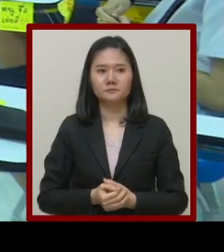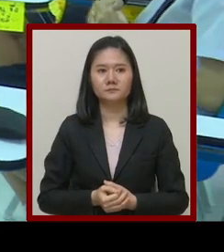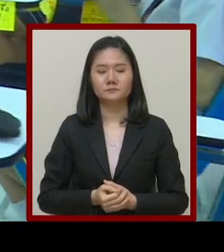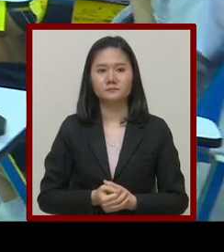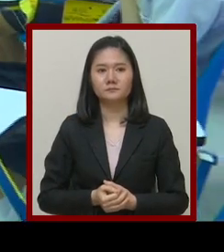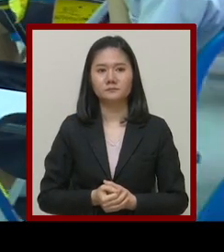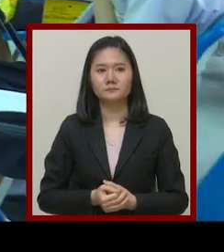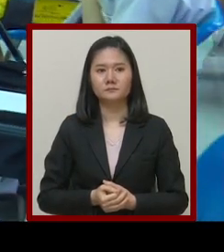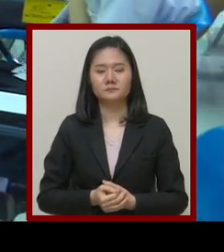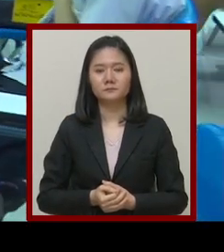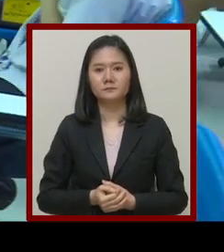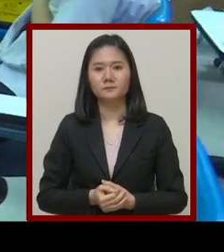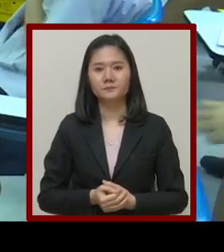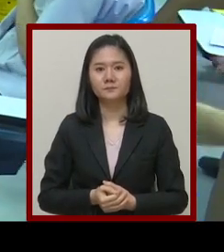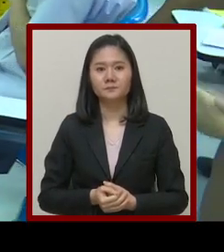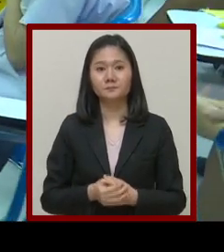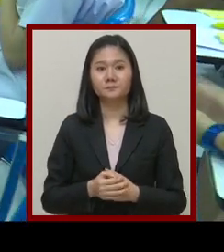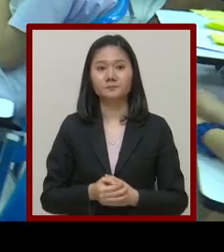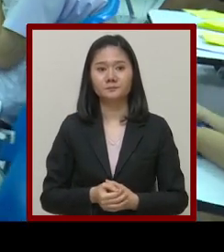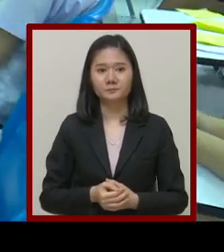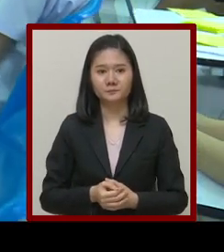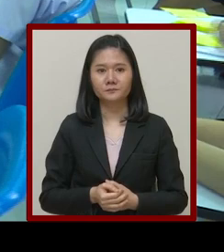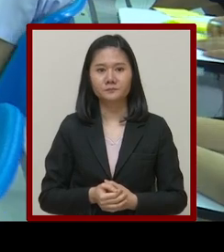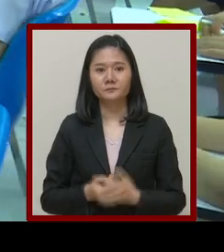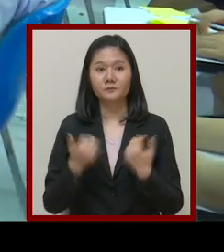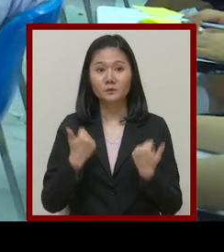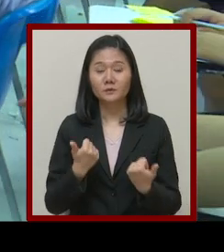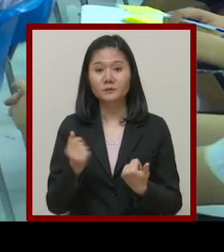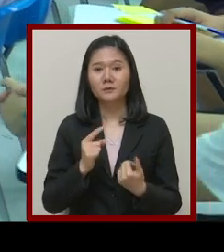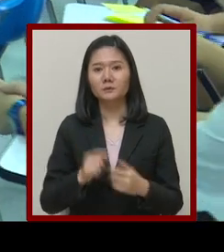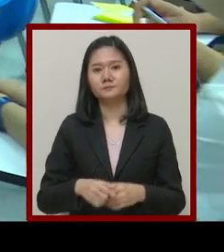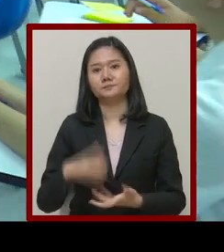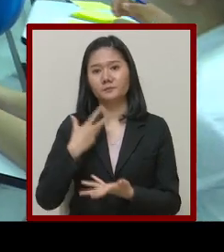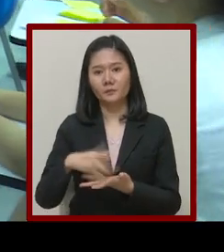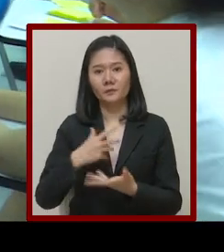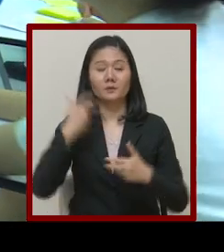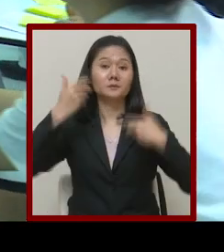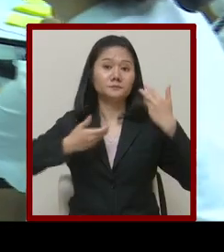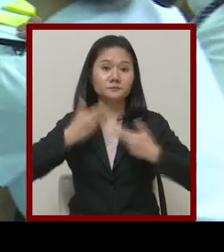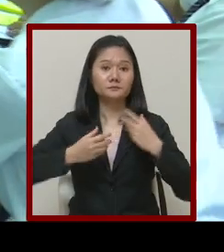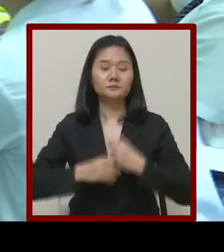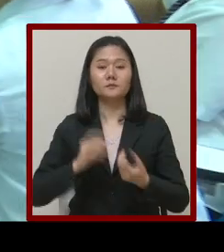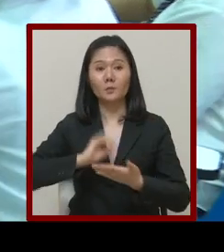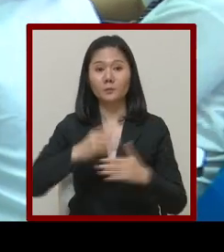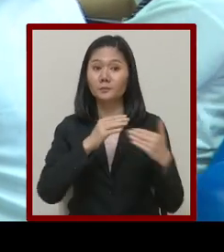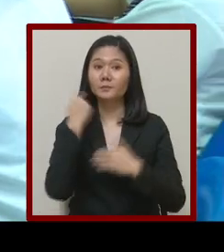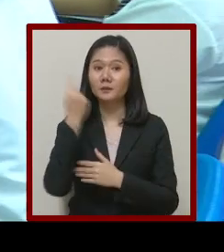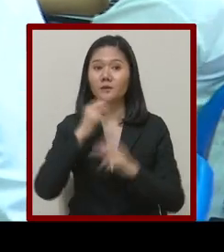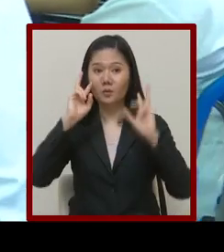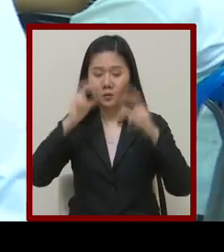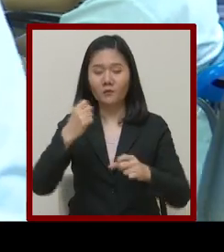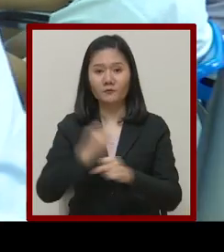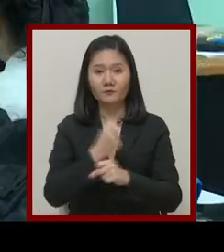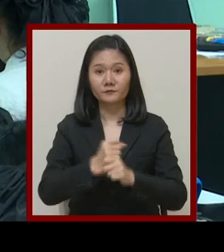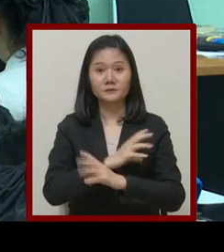คุณค่ะ เพื่อนกลุ่มนี้นะคะได้ออกมานำเสนอกิจกรรมโปรแกรมนำเที่ยวในหัวข้อ